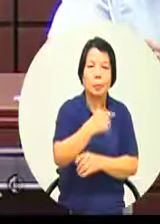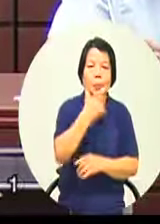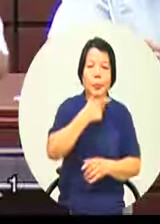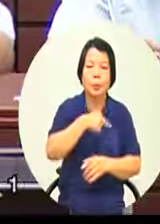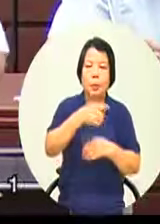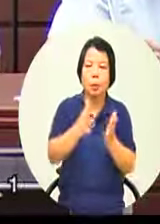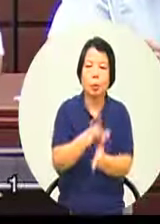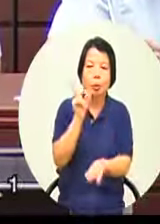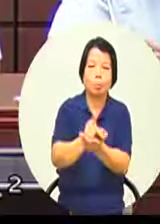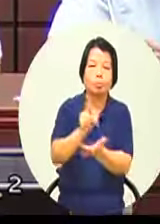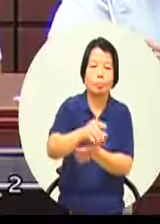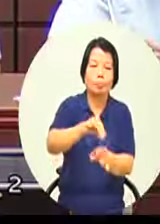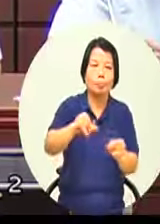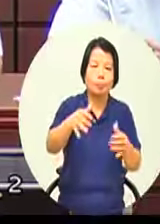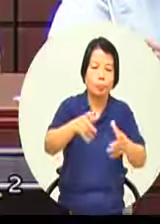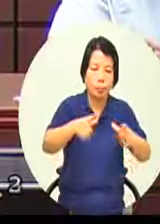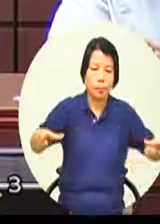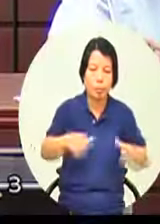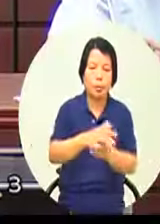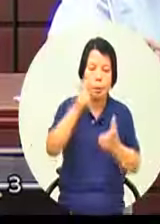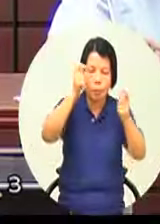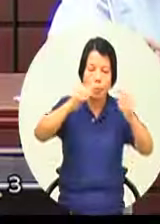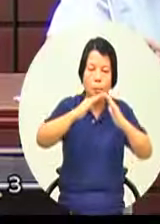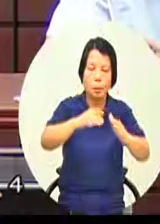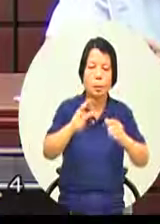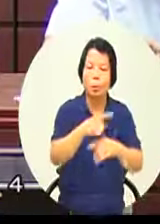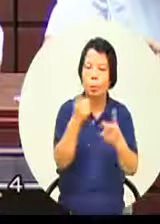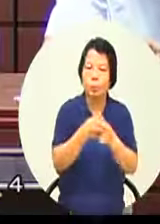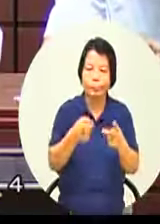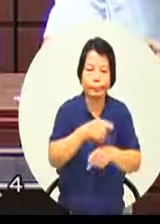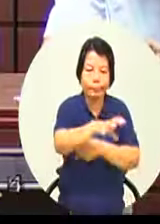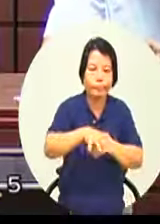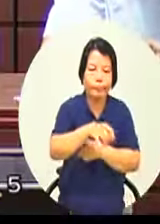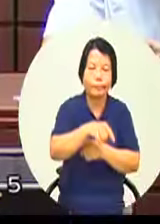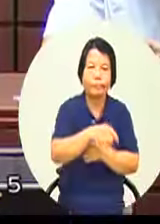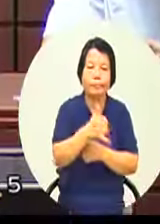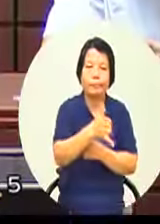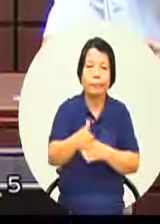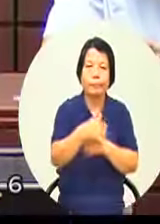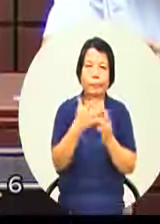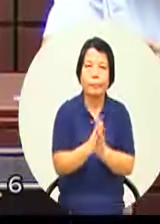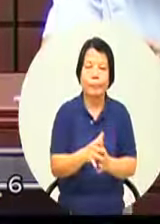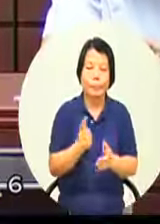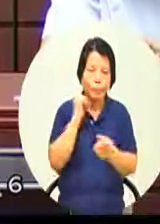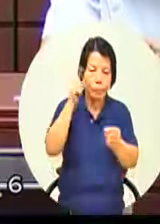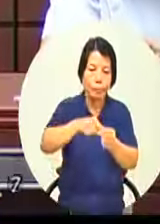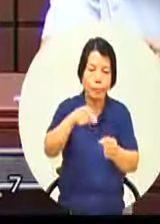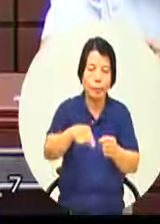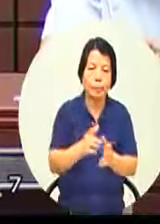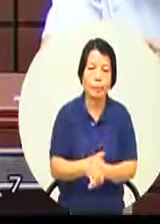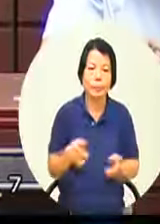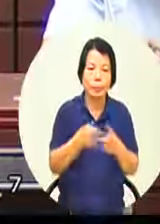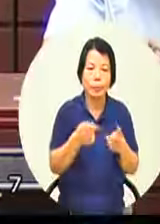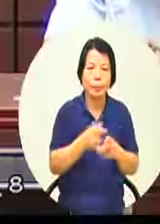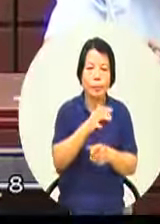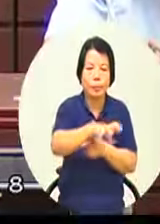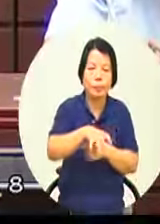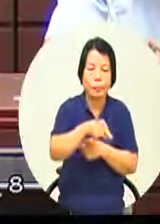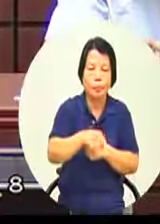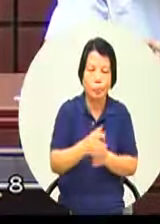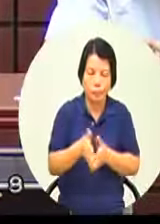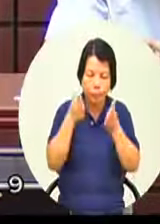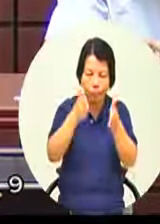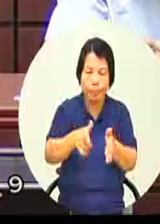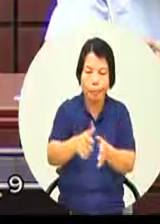室的。但是按高雄市较无少啊，因为按拢是小农，所以讲按的目标，按希望，我小农朋友当然朝向这个方